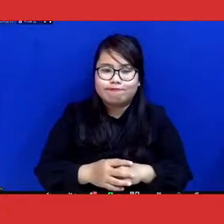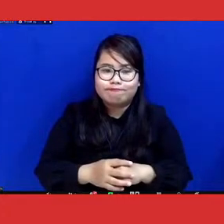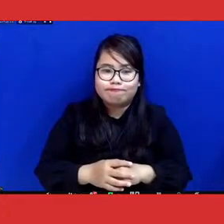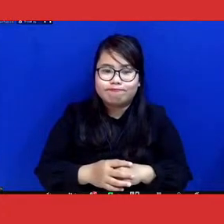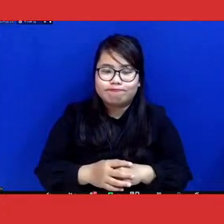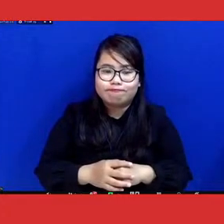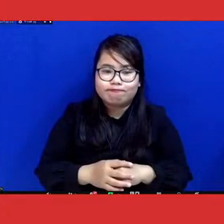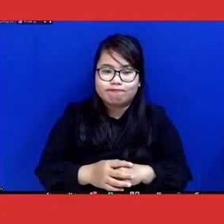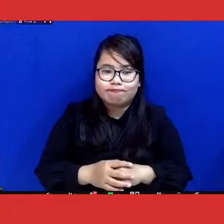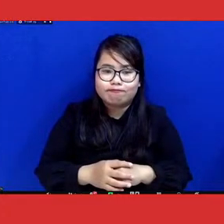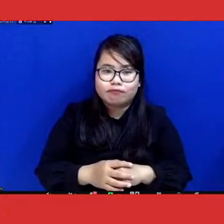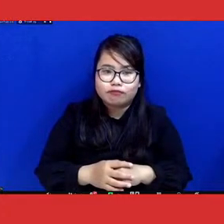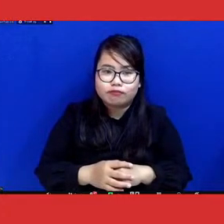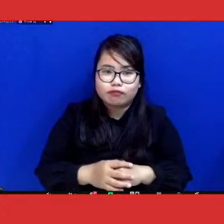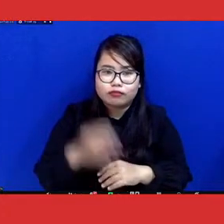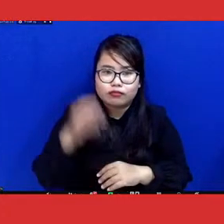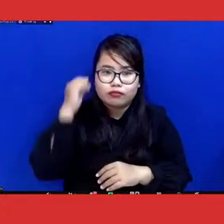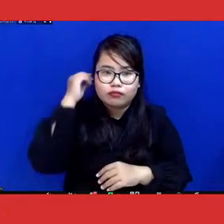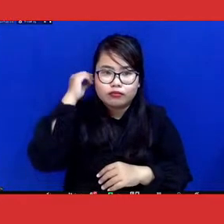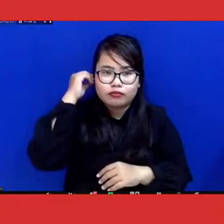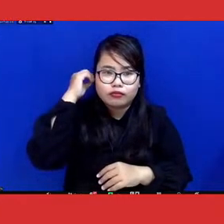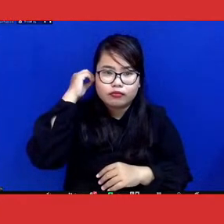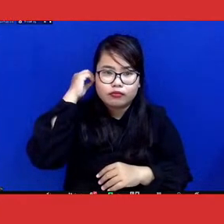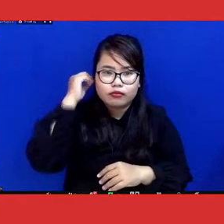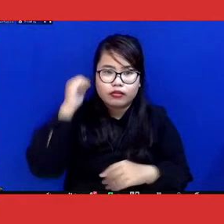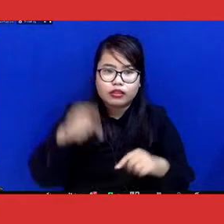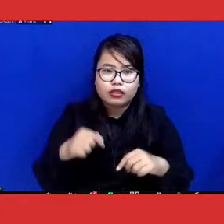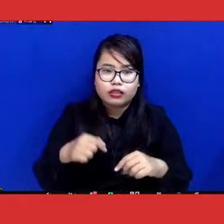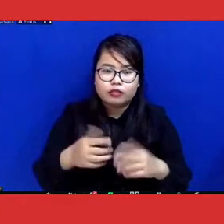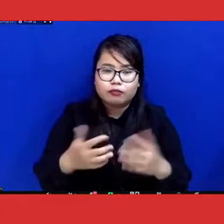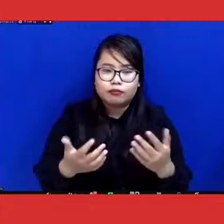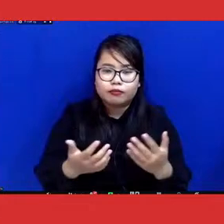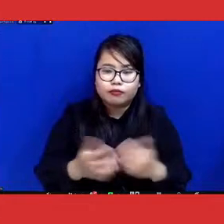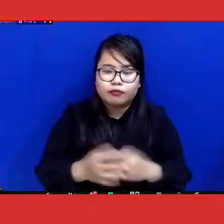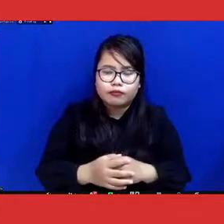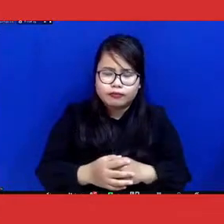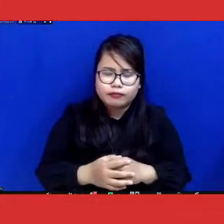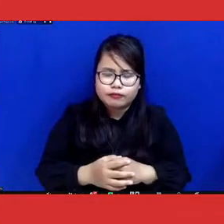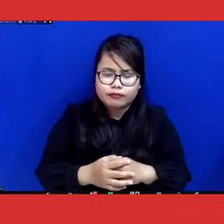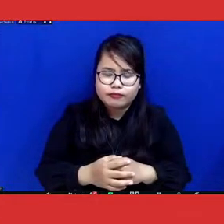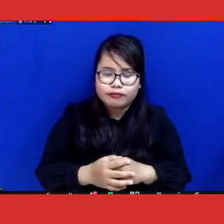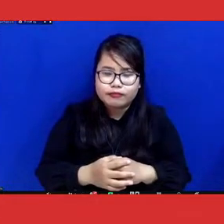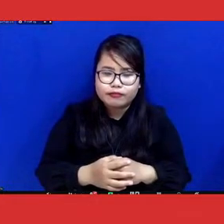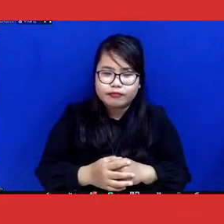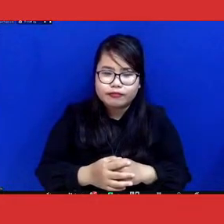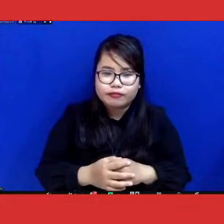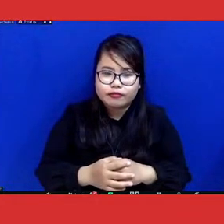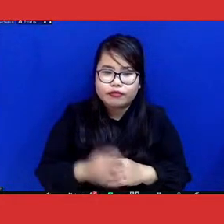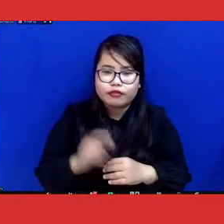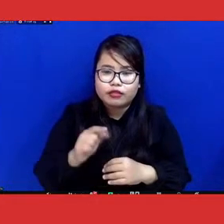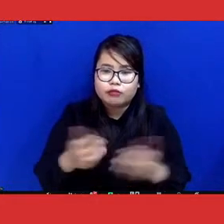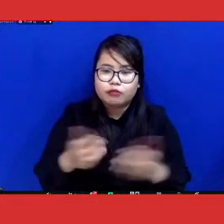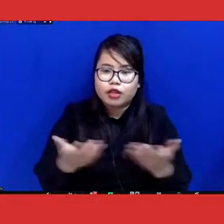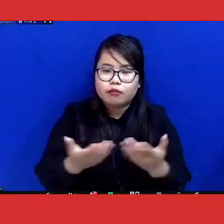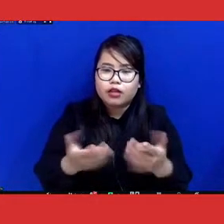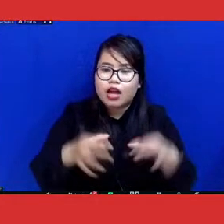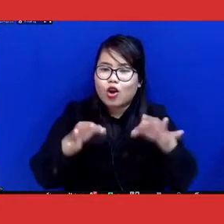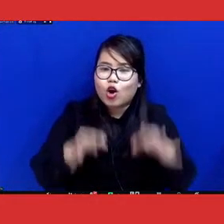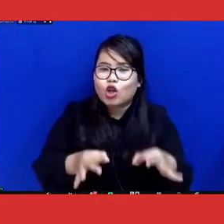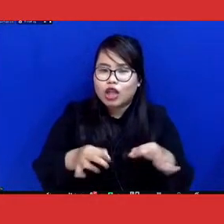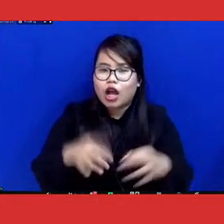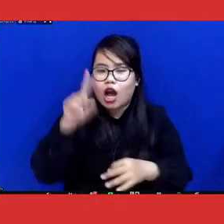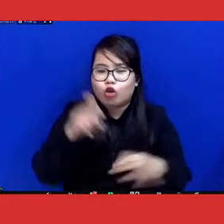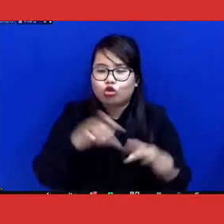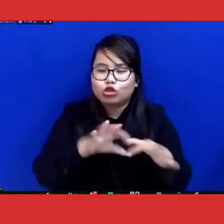Raoul Wallenberg Institute, yang telah menekankan bagaimana sebuah kota perlu bekerjasama